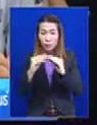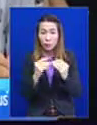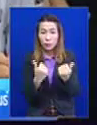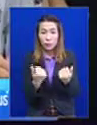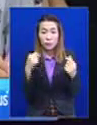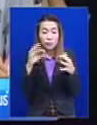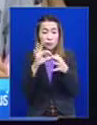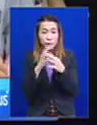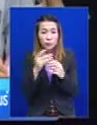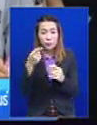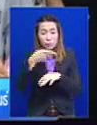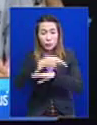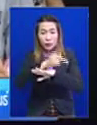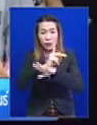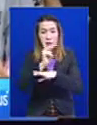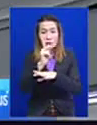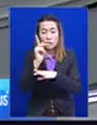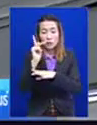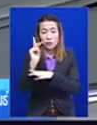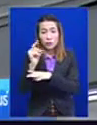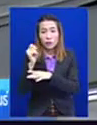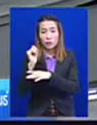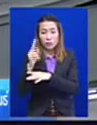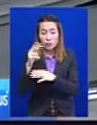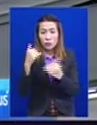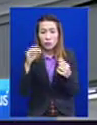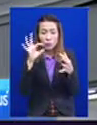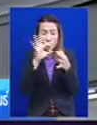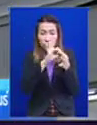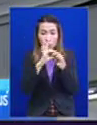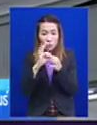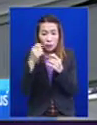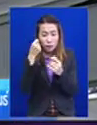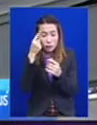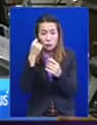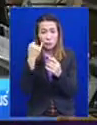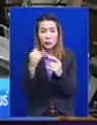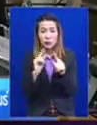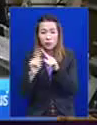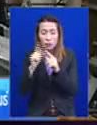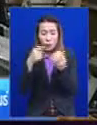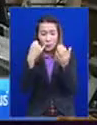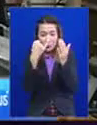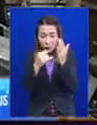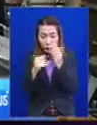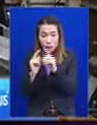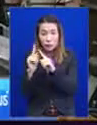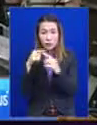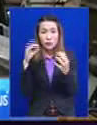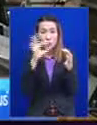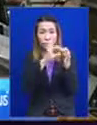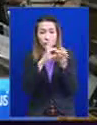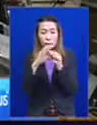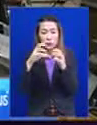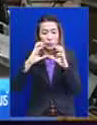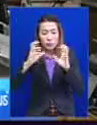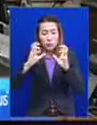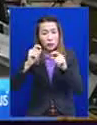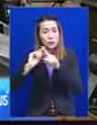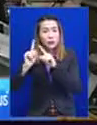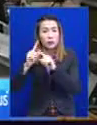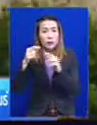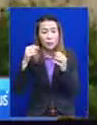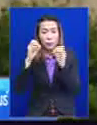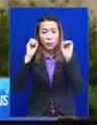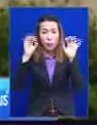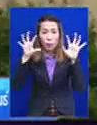พันธ์ประธานกรท.ได้ชี้แจงถึงการเข้าใจผิดในส่วนของความผิดพลาดเรื่องเสียงของรัฐสภาที่ใช้เ